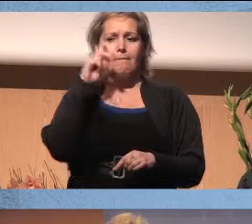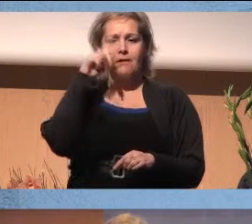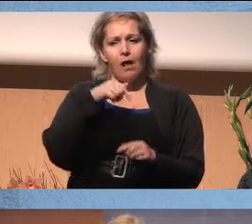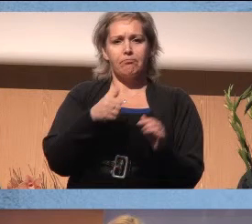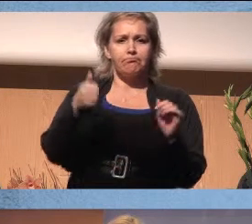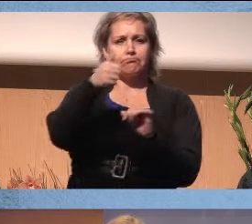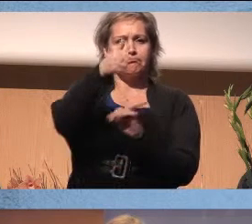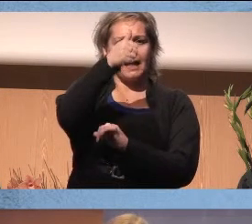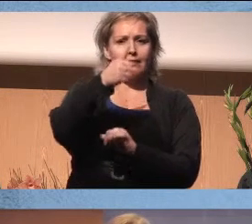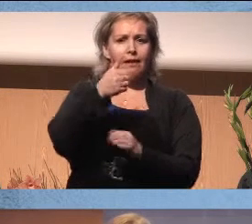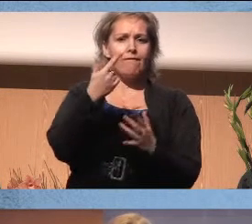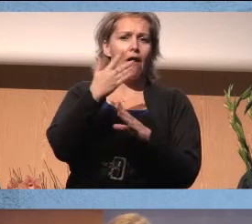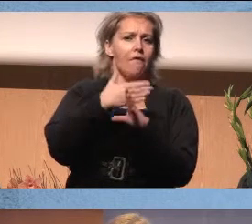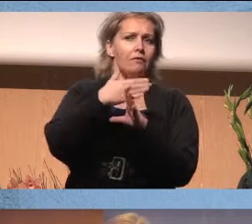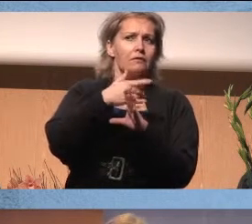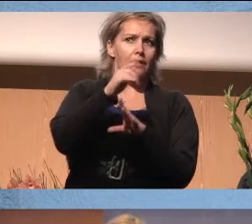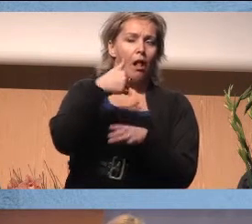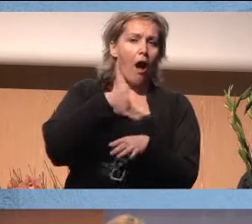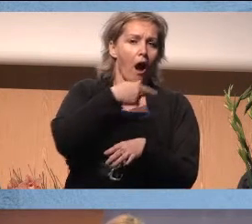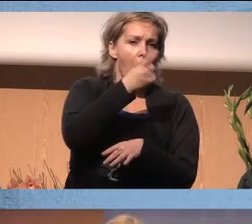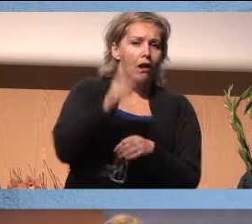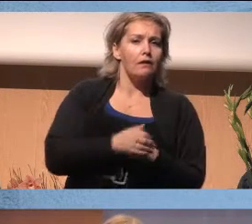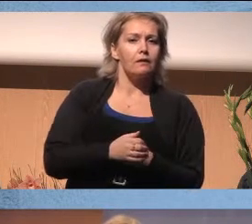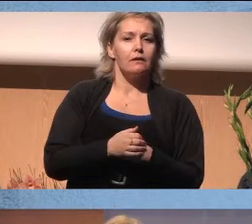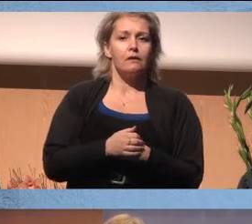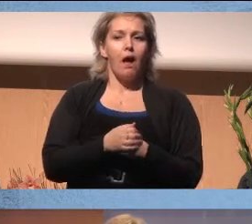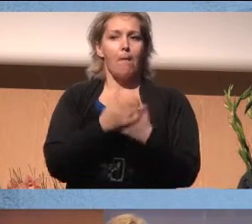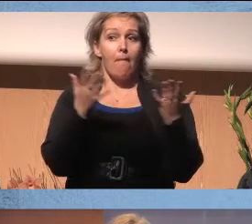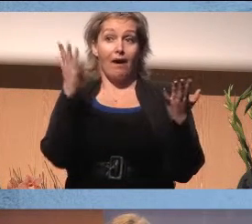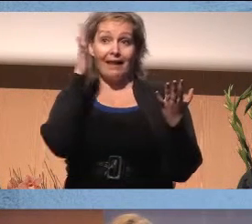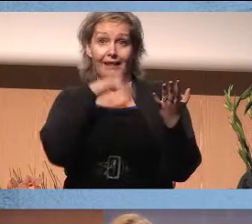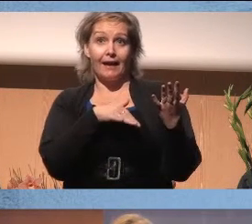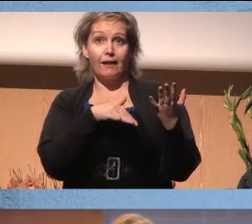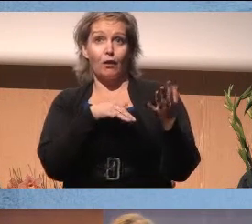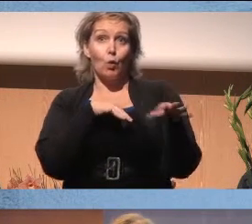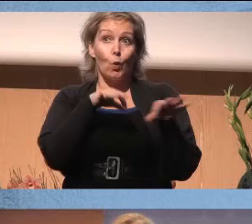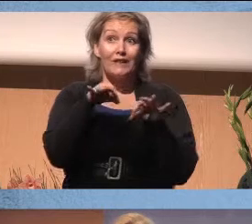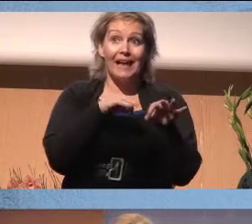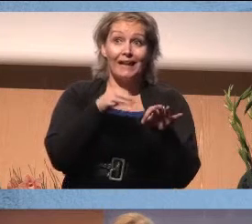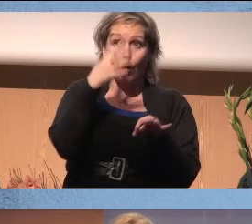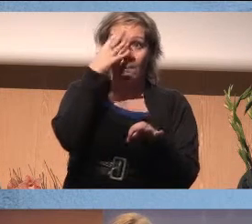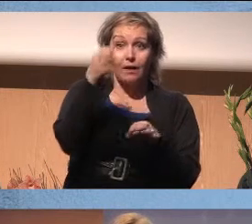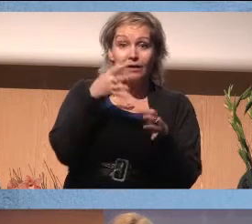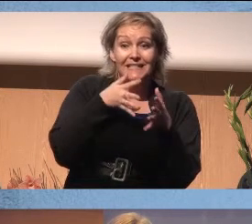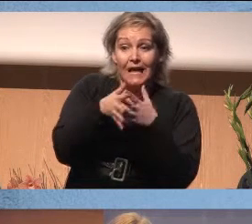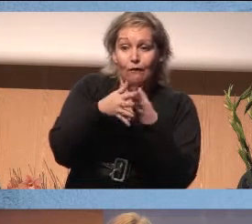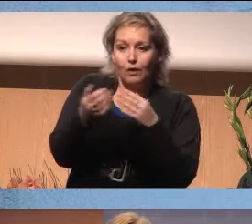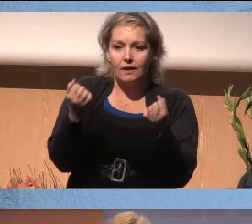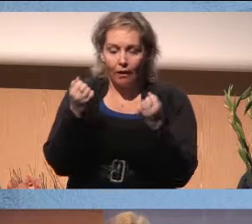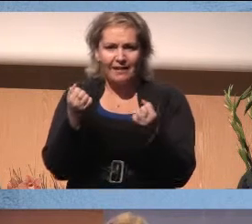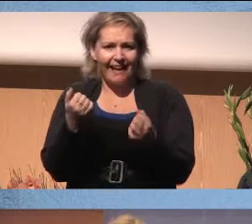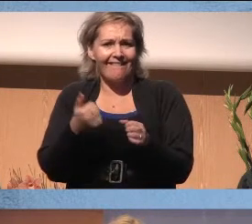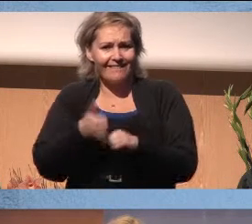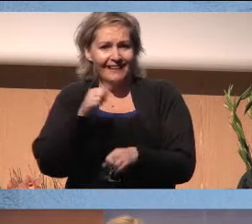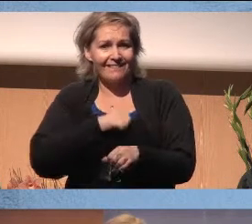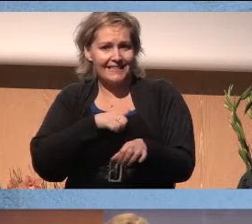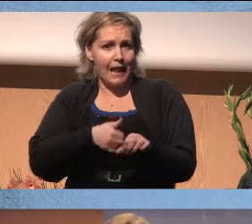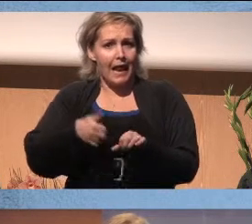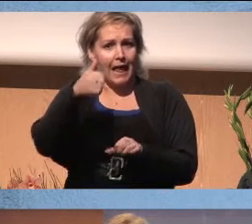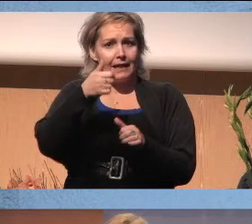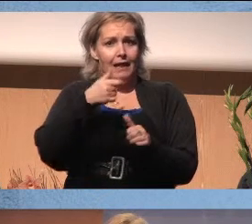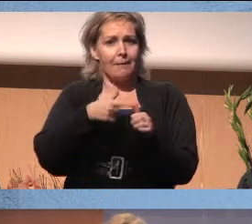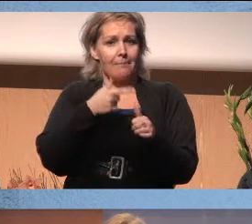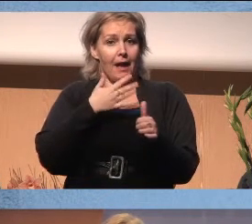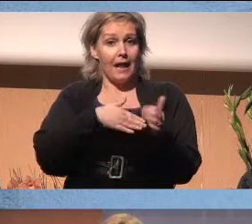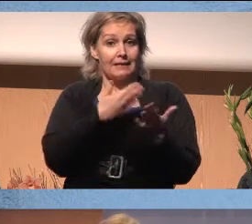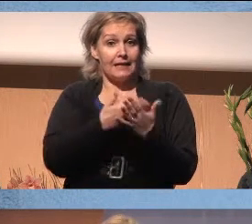dette lederskapet? Hva slags kvalifikasjoner skal de ha? Mange tenker at koordineringskompetanse og gjennomføringskraft viktig når man skal lede i primærhelsetjenesten.